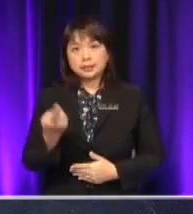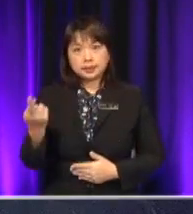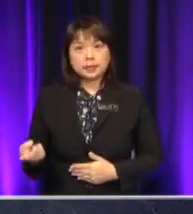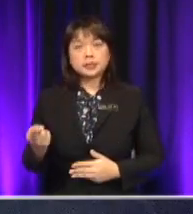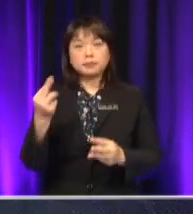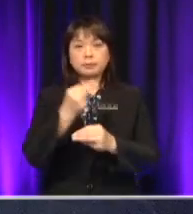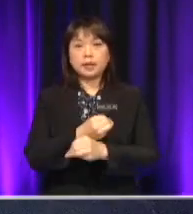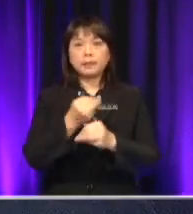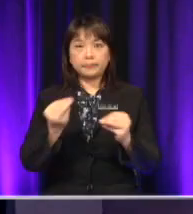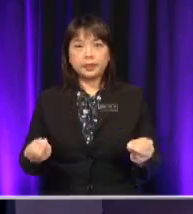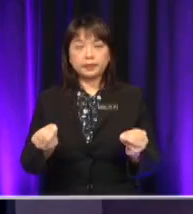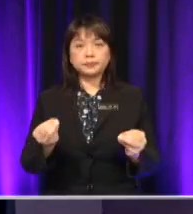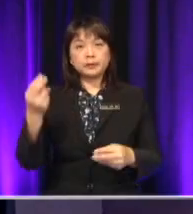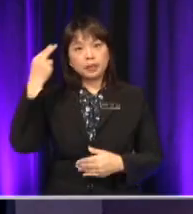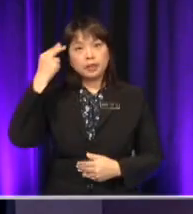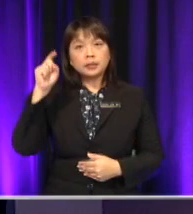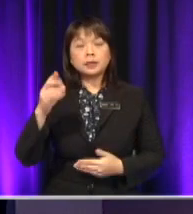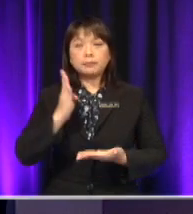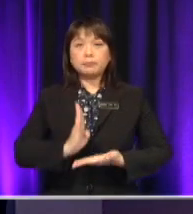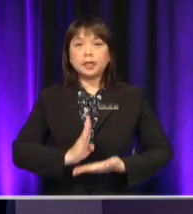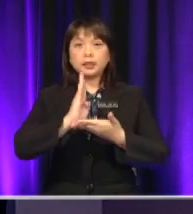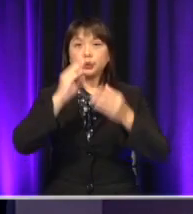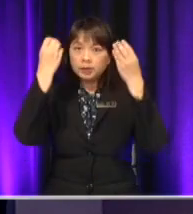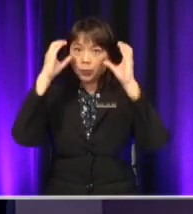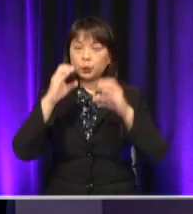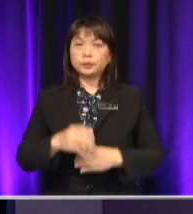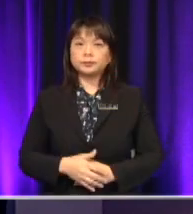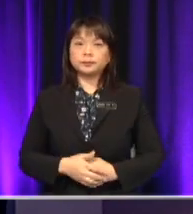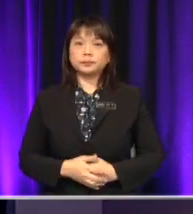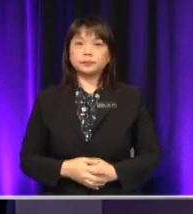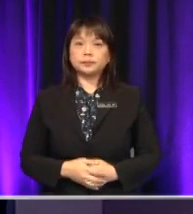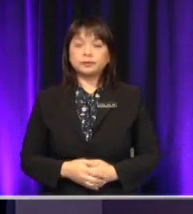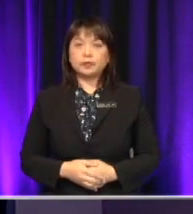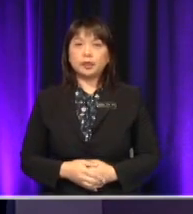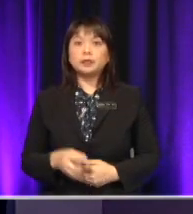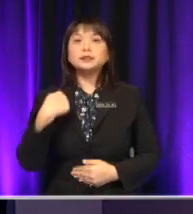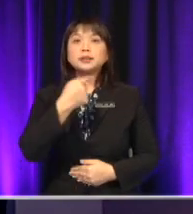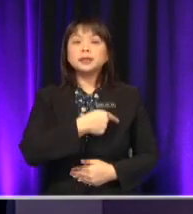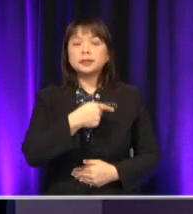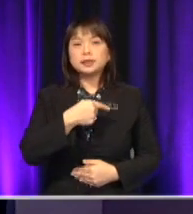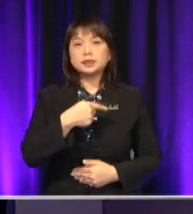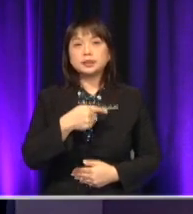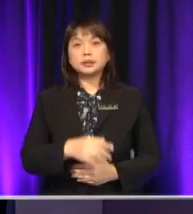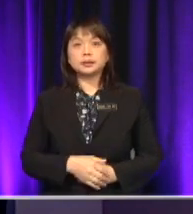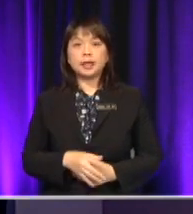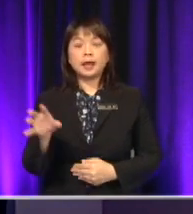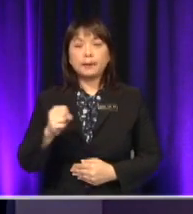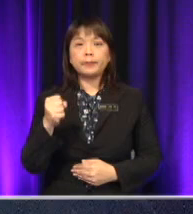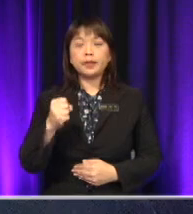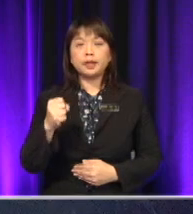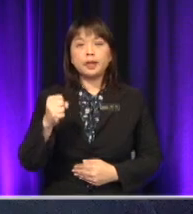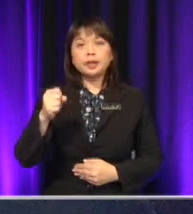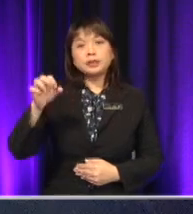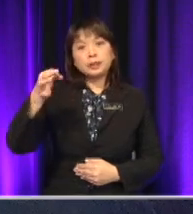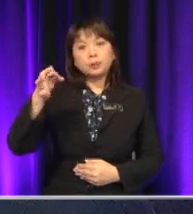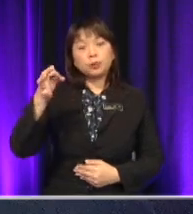Tapi Hanif kena bantu cikgu. Ya, saya. Okey, Hanif kena tolong angkat tabung didih. Kita mulakan dengan tabung didih. Ingat lagi tak mana satu tabung didih? Yang mana